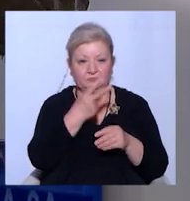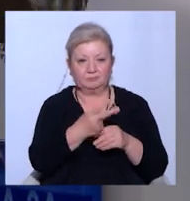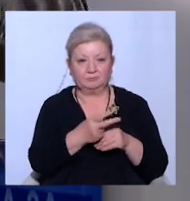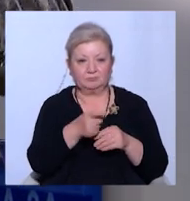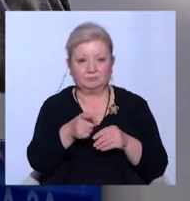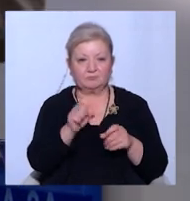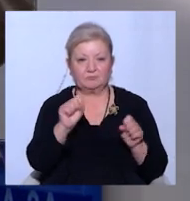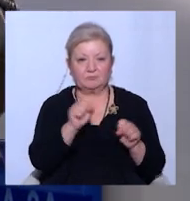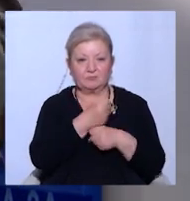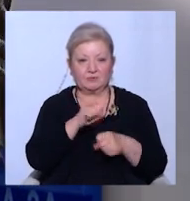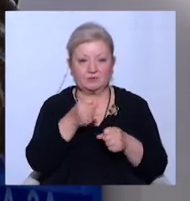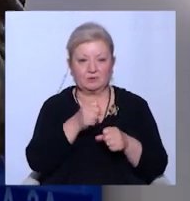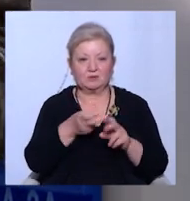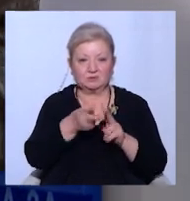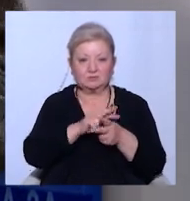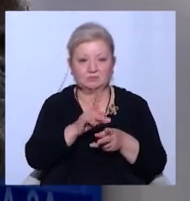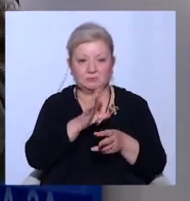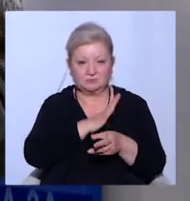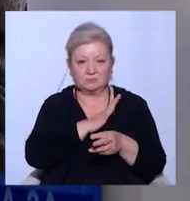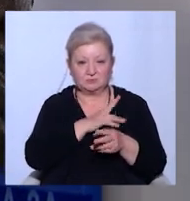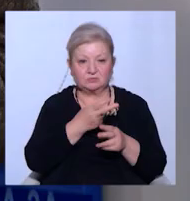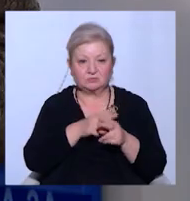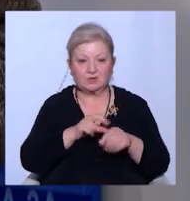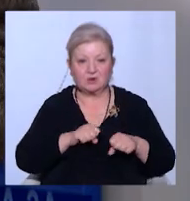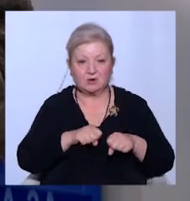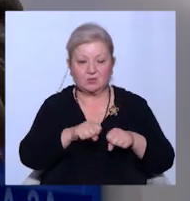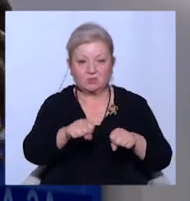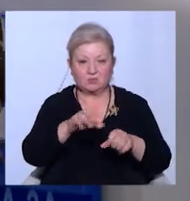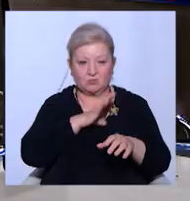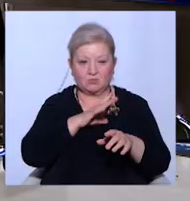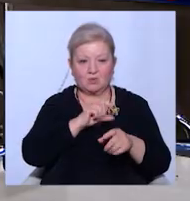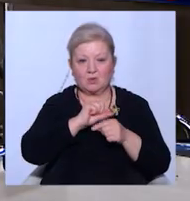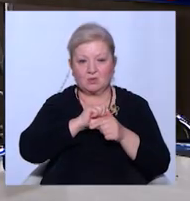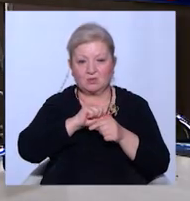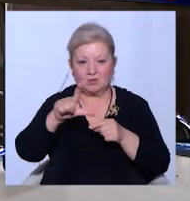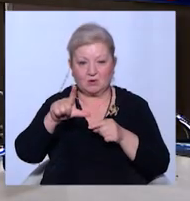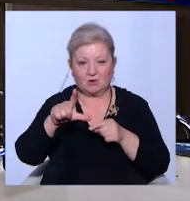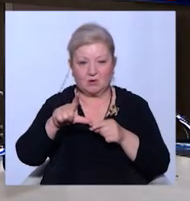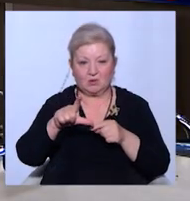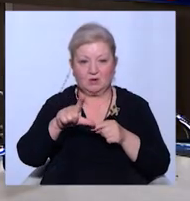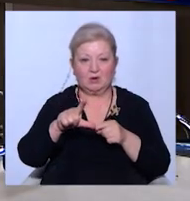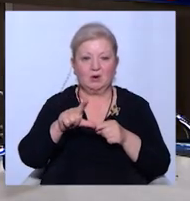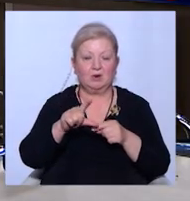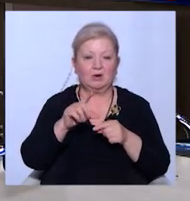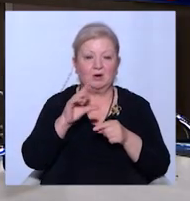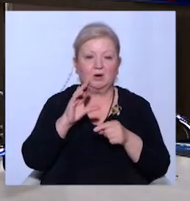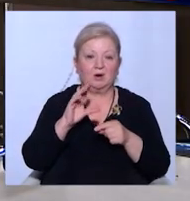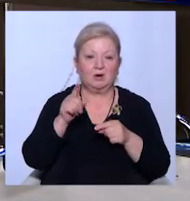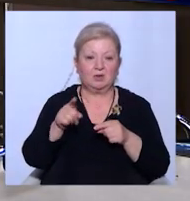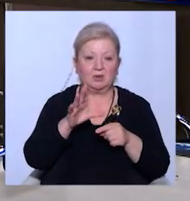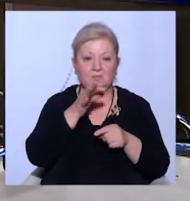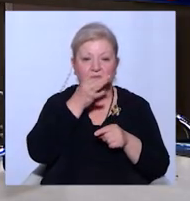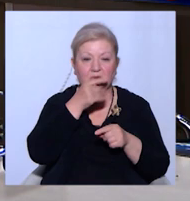ურიკას აეჩქარებინა, მაინც არ ჩავარდებოდა შიგნით ტყვია. მაშასადამე ეს პირობა მხოლოდ ეხება, როდესაც